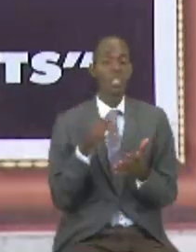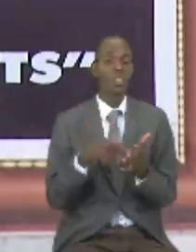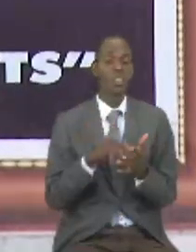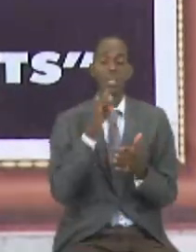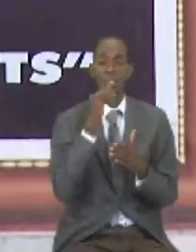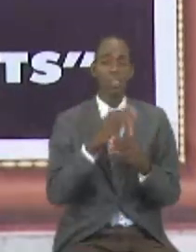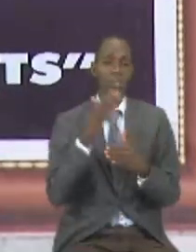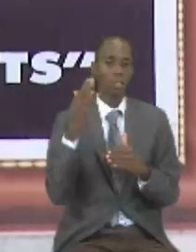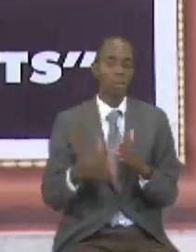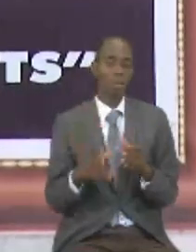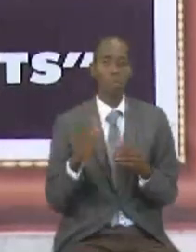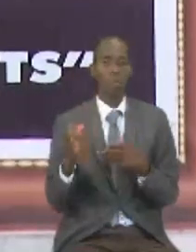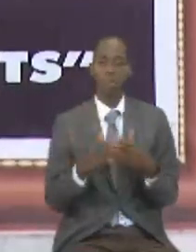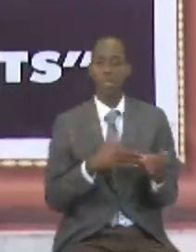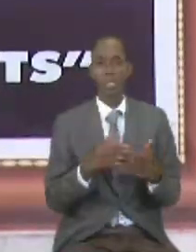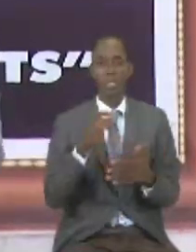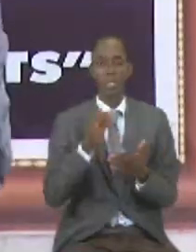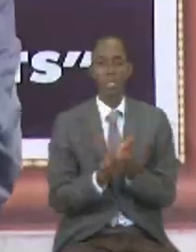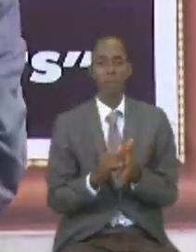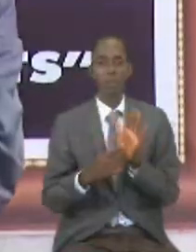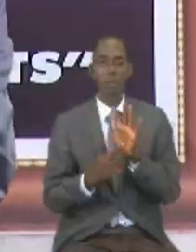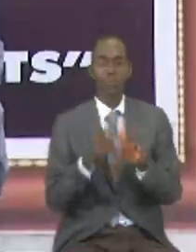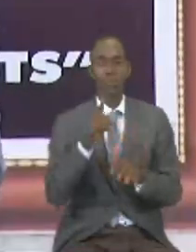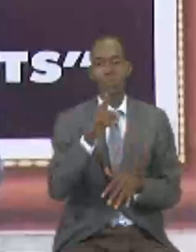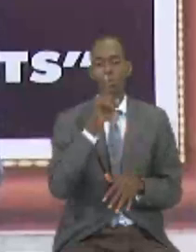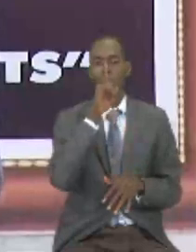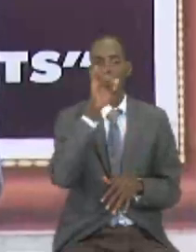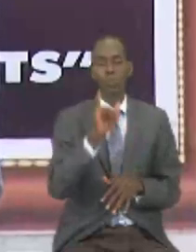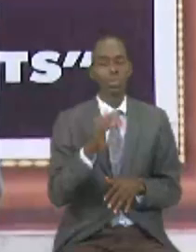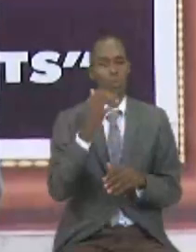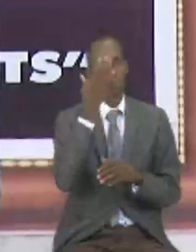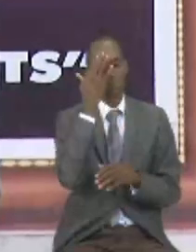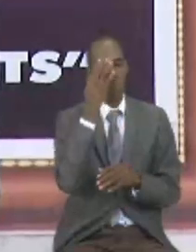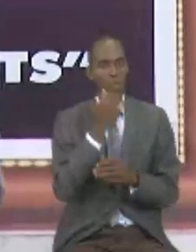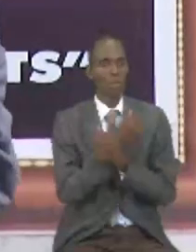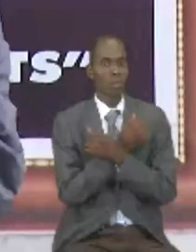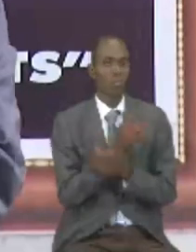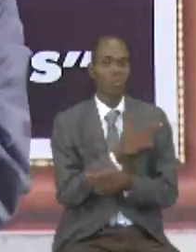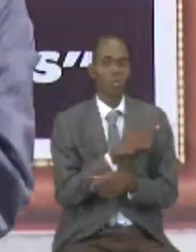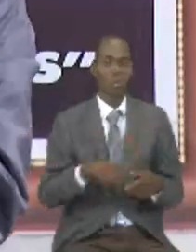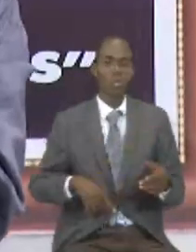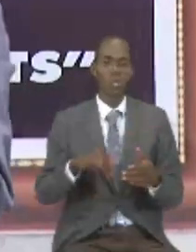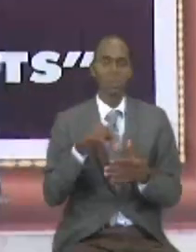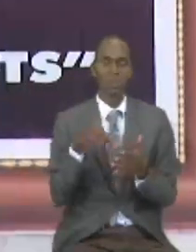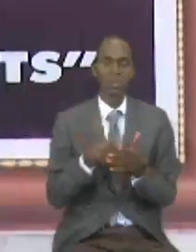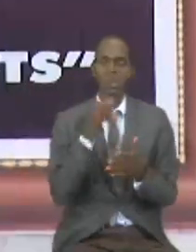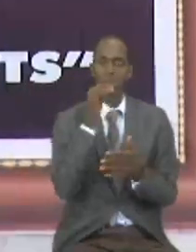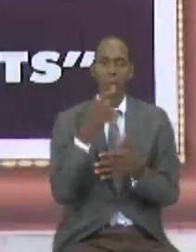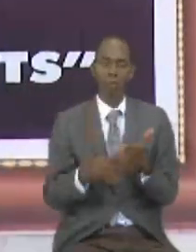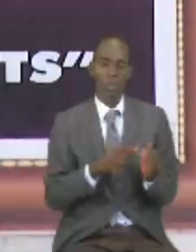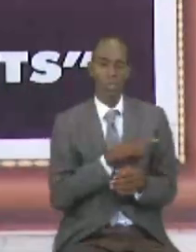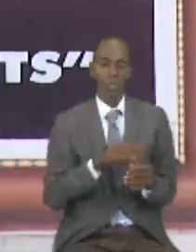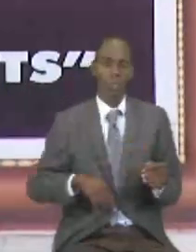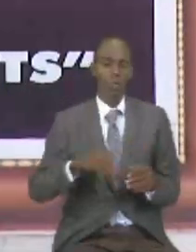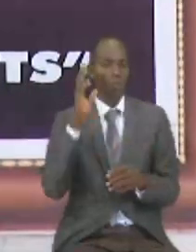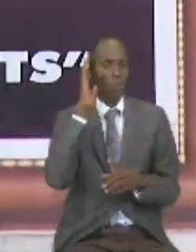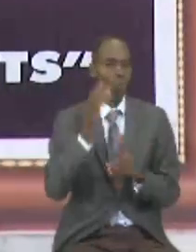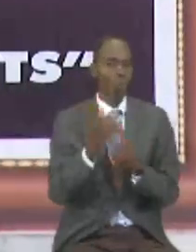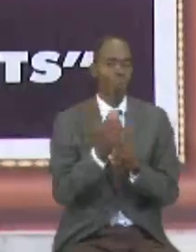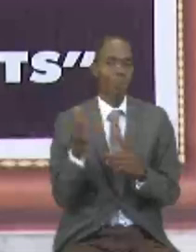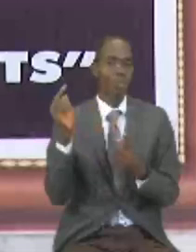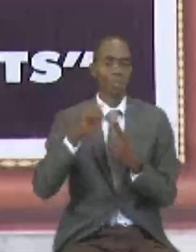voici la fin de Dieu, la conclusion, l'évidence que tu connais le Seigneur, voici ce que Dieu va regarder au dernier jour. Ce n'est pas que